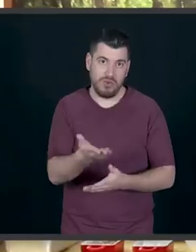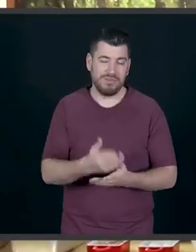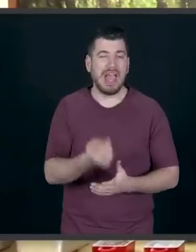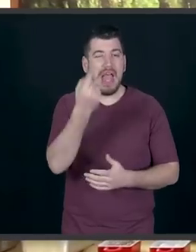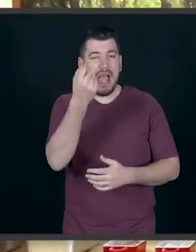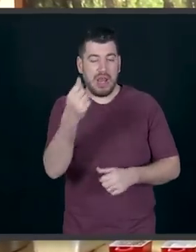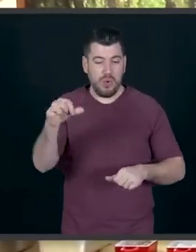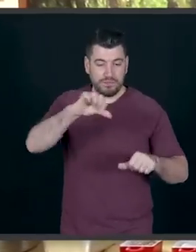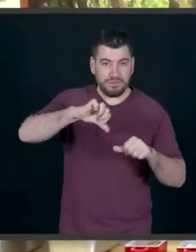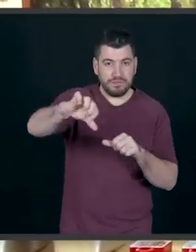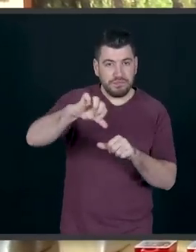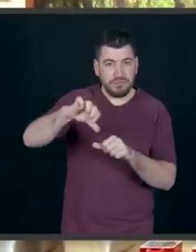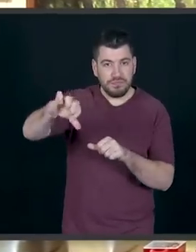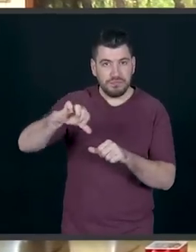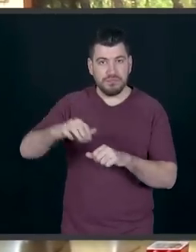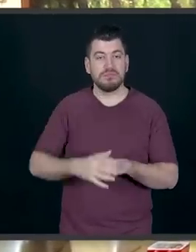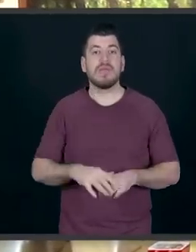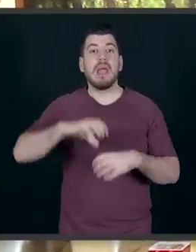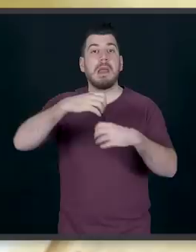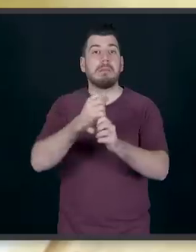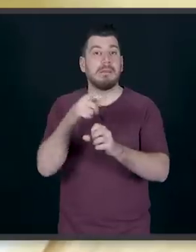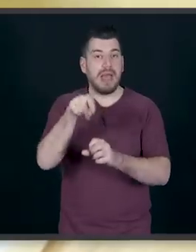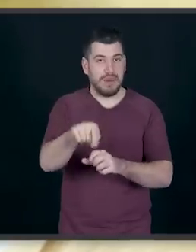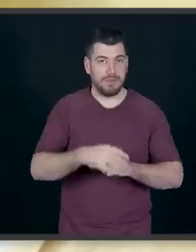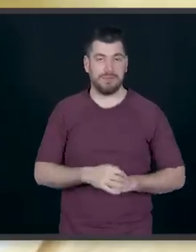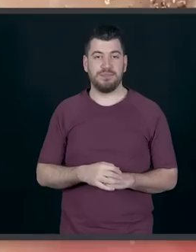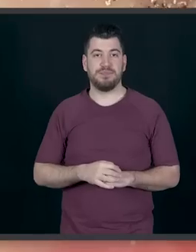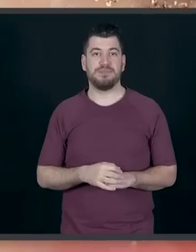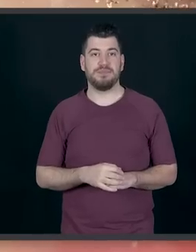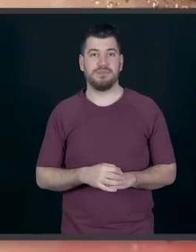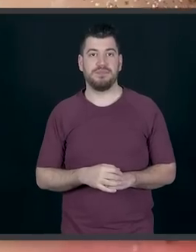πάνω. Λίγο, ίσα ίσα. Λίγο πιπέρι.